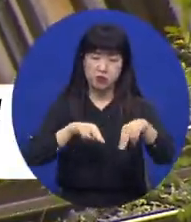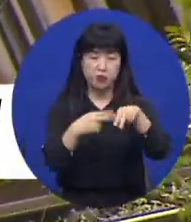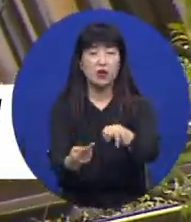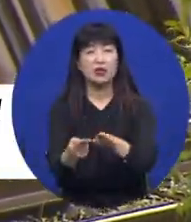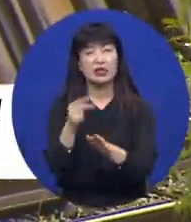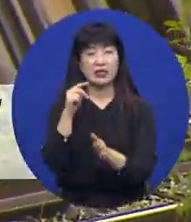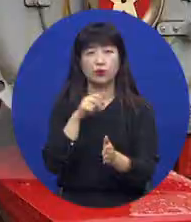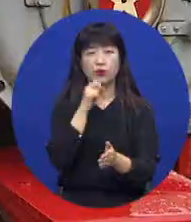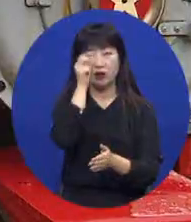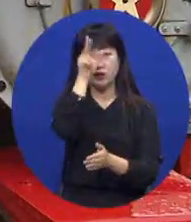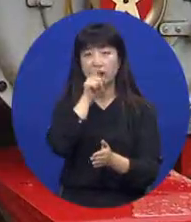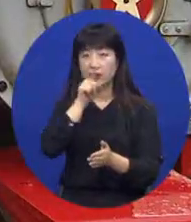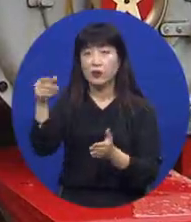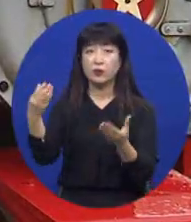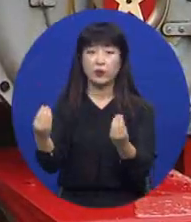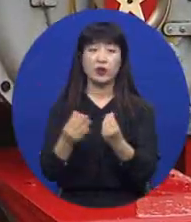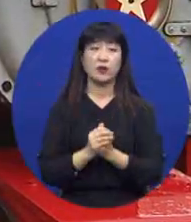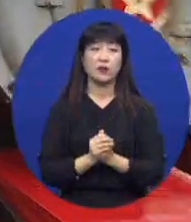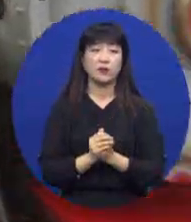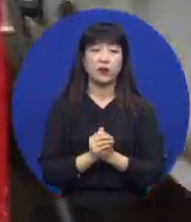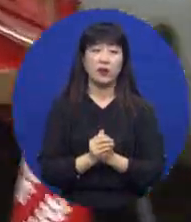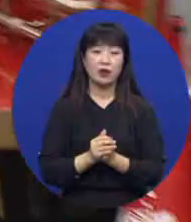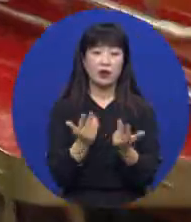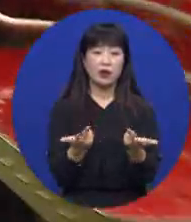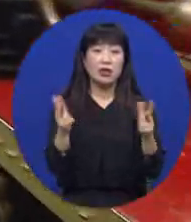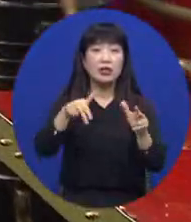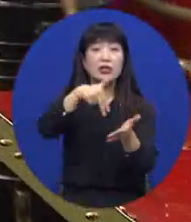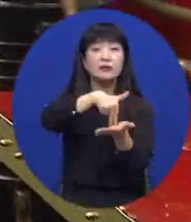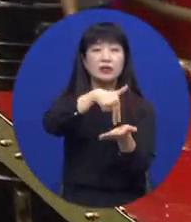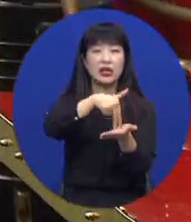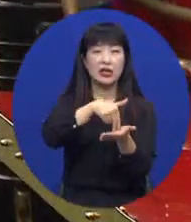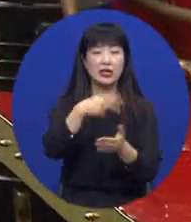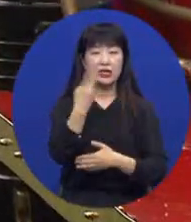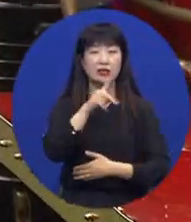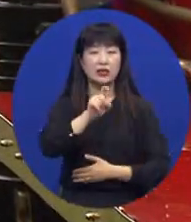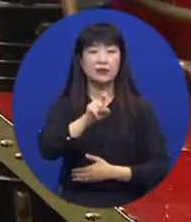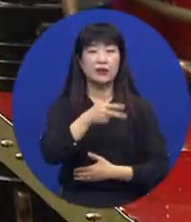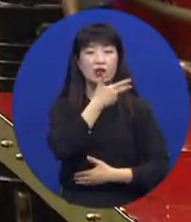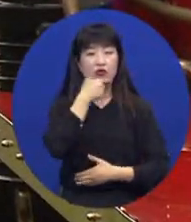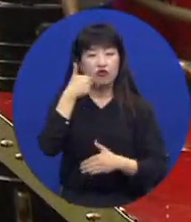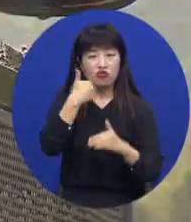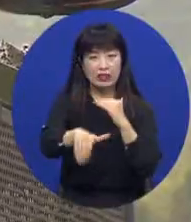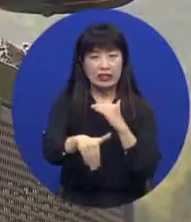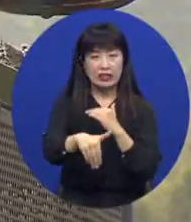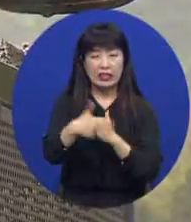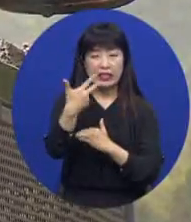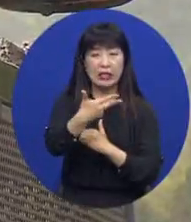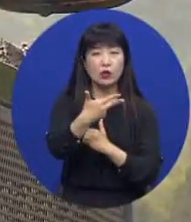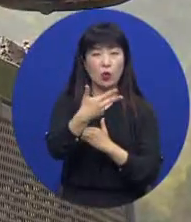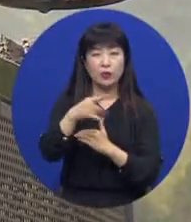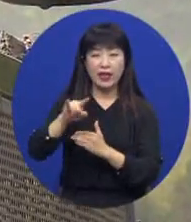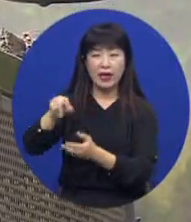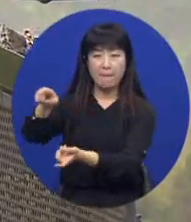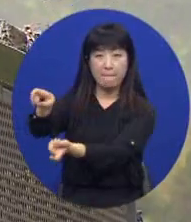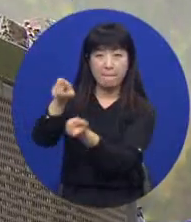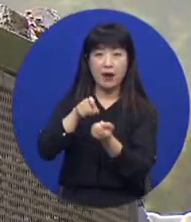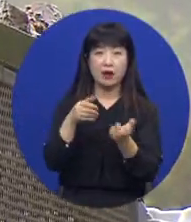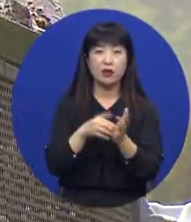경찰에 진술했습니다. 공원 측은 지난 2010년 영국산 LPG 전차 7대를 도입해 운행해